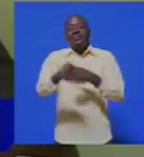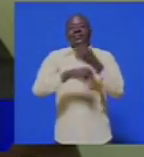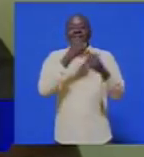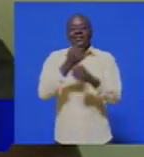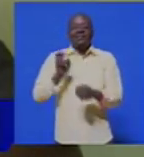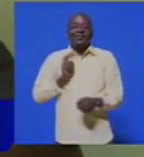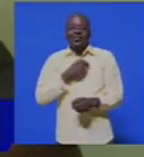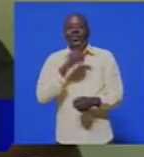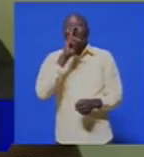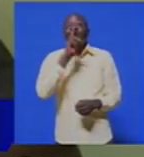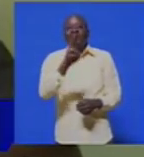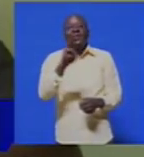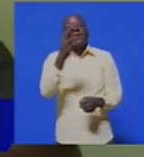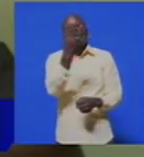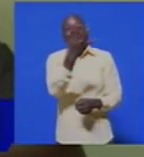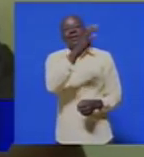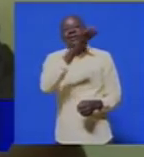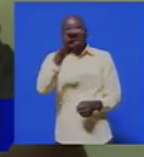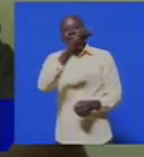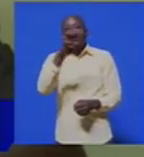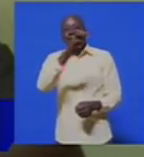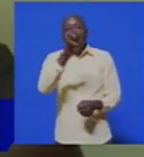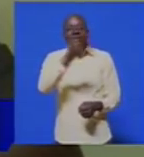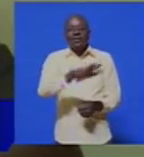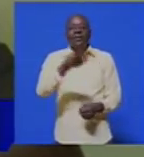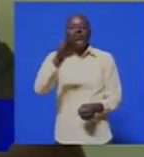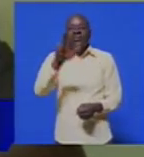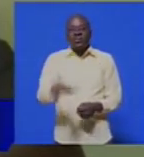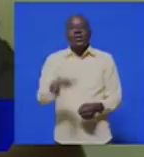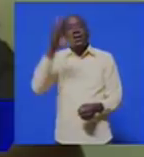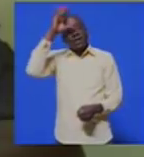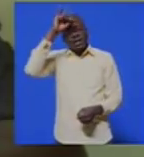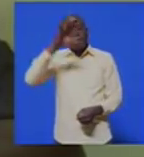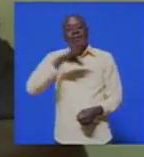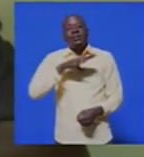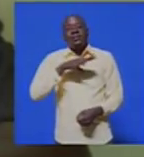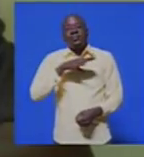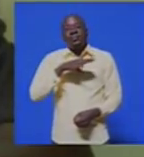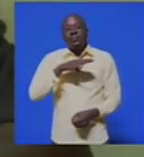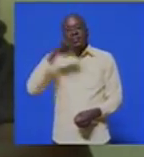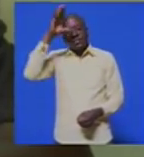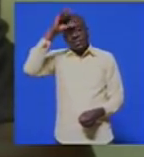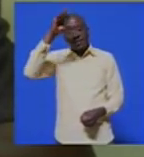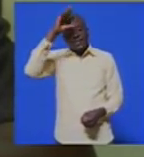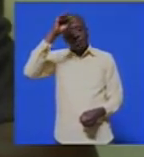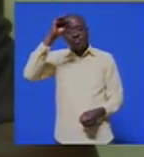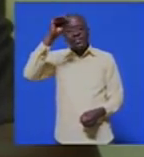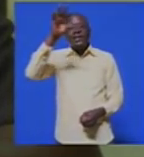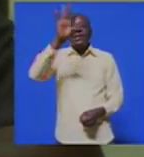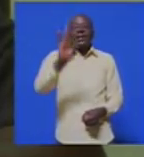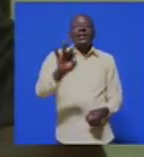à 433 garçons et 89